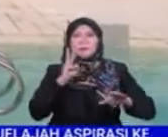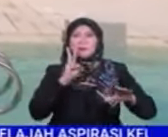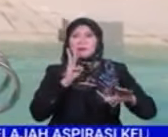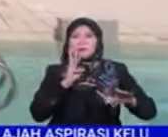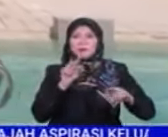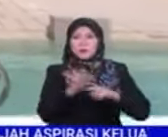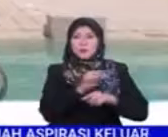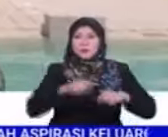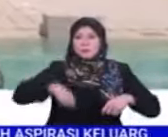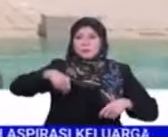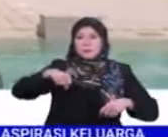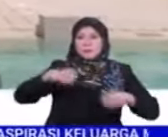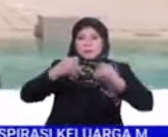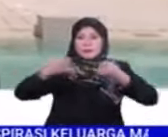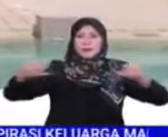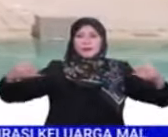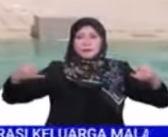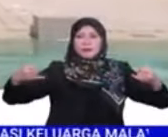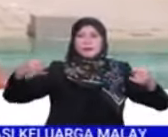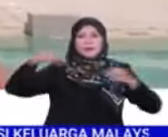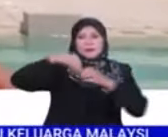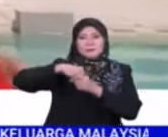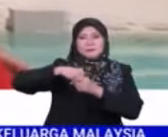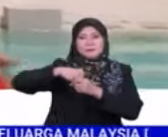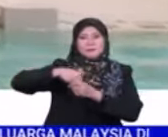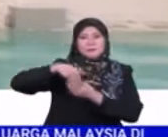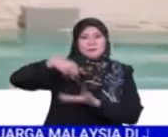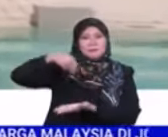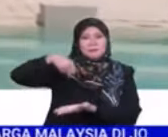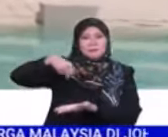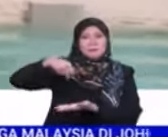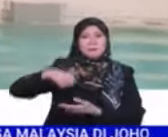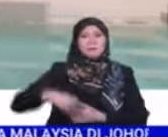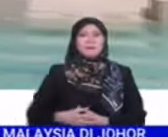throw bag atau tali yang berada dalam bag ini.